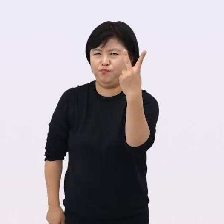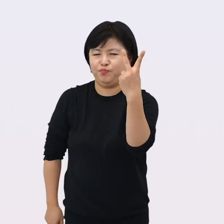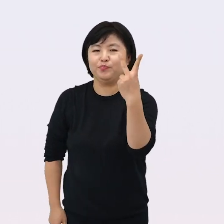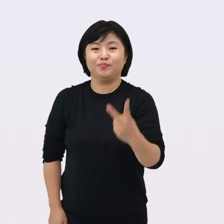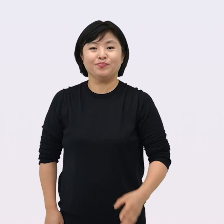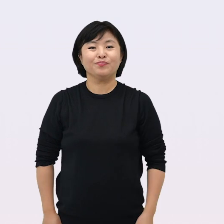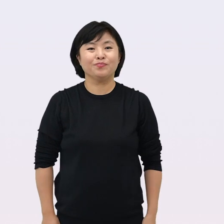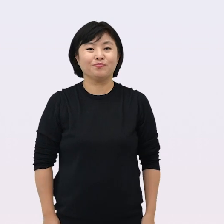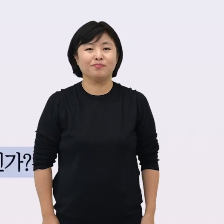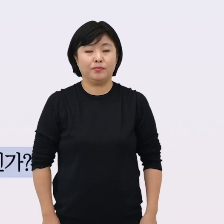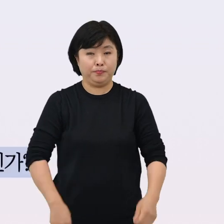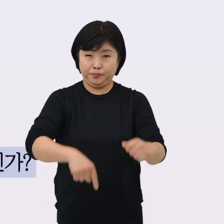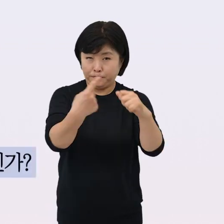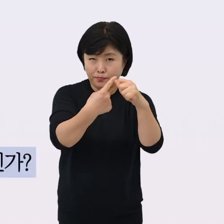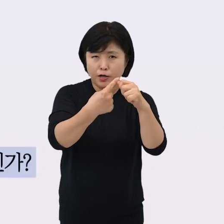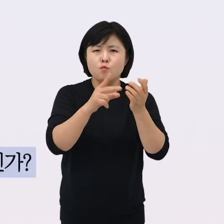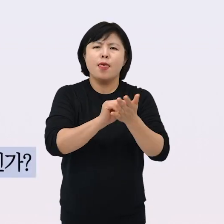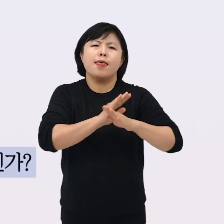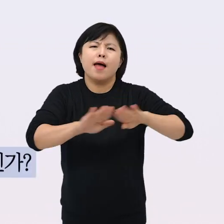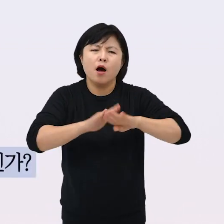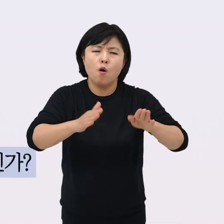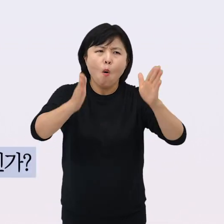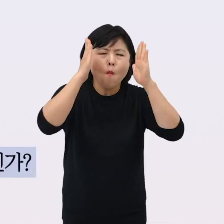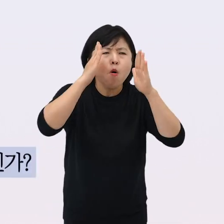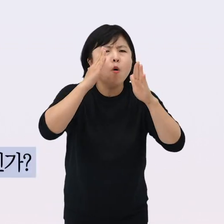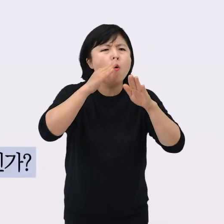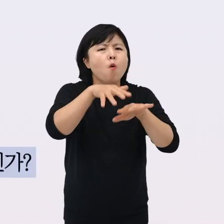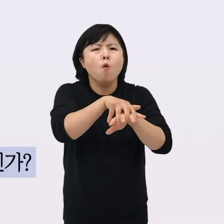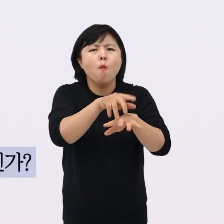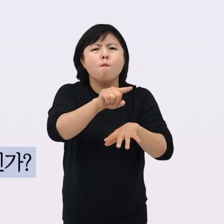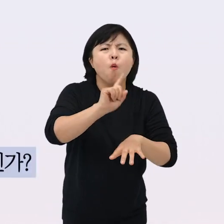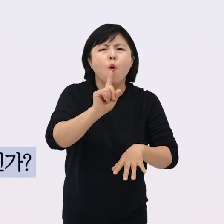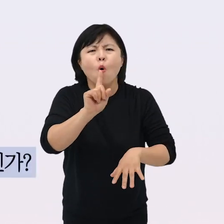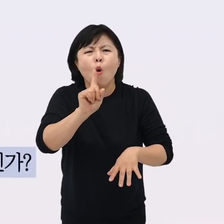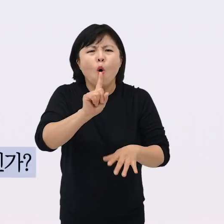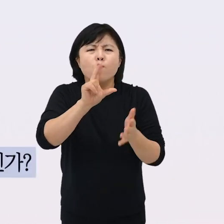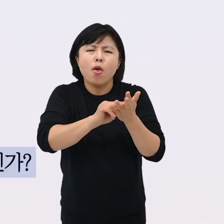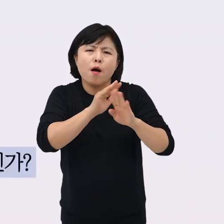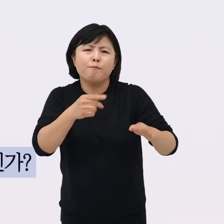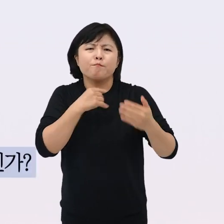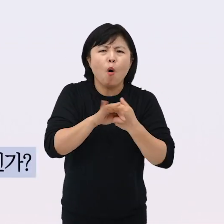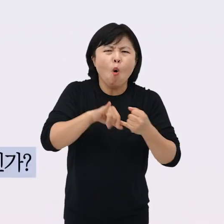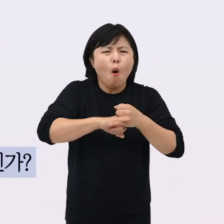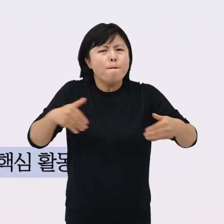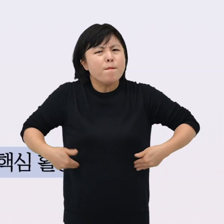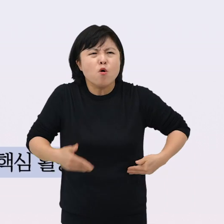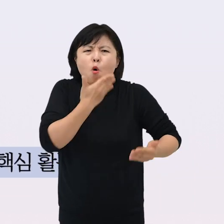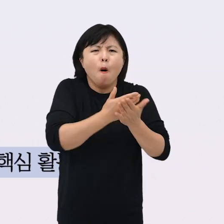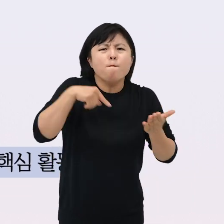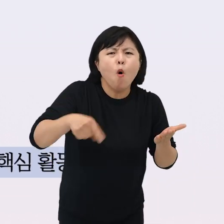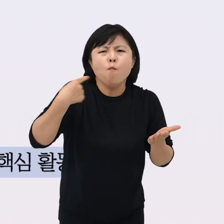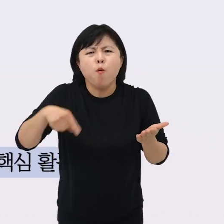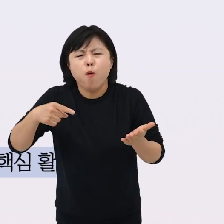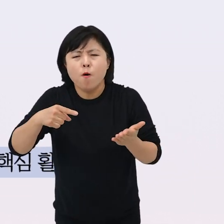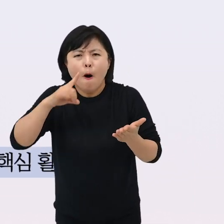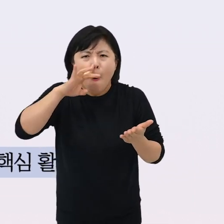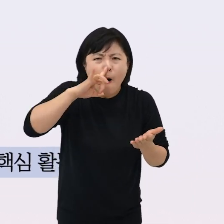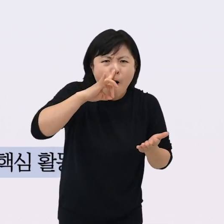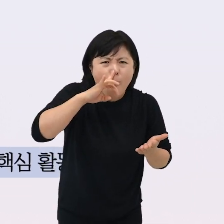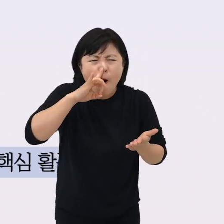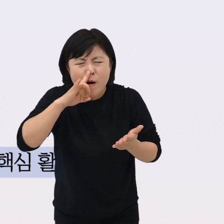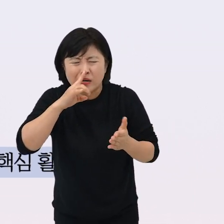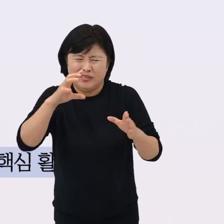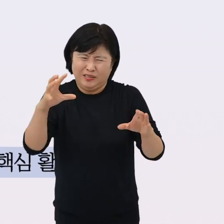두 가지인데요. 첫 번째로는 이 문제 해결로서의 공부의 구조가 무엇인가, 그리고 그 문제